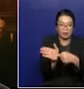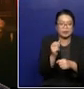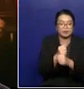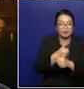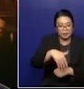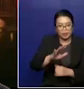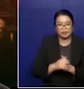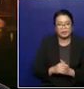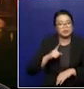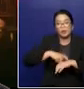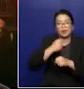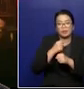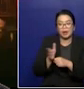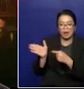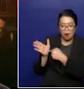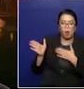ะฮะไปต่อไปครับ